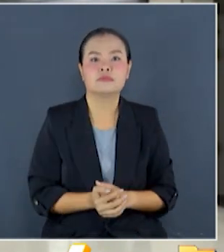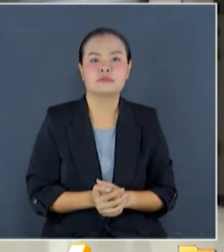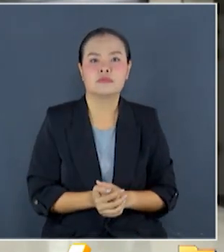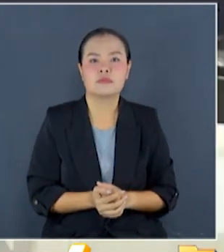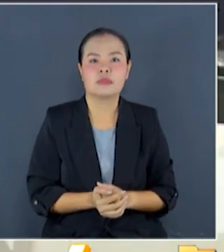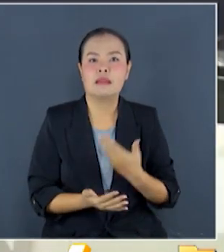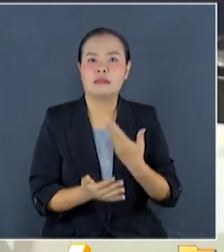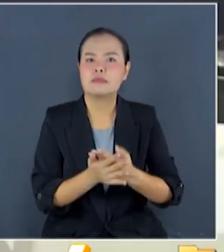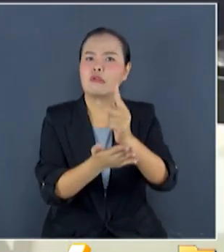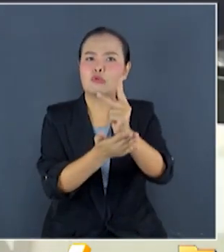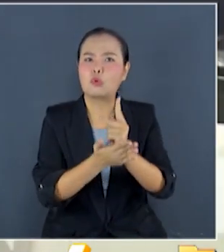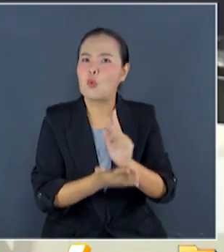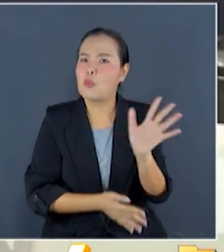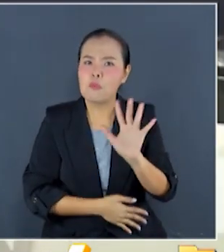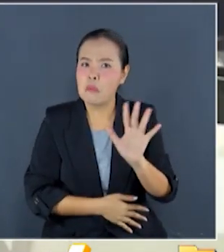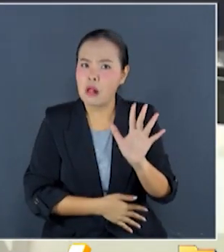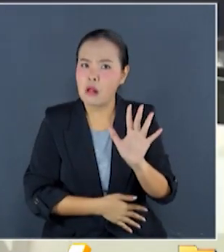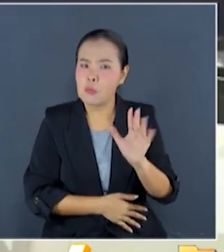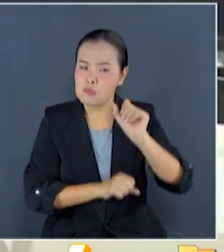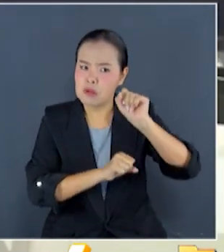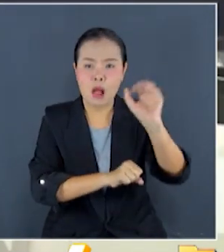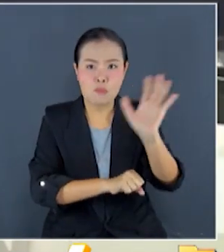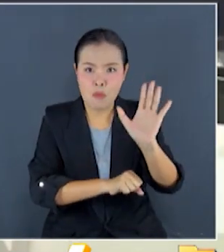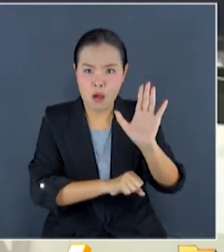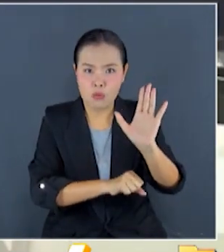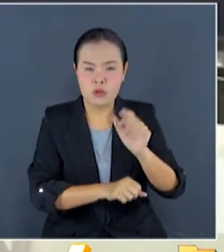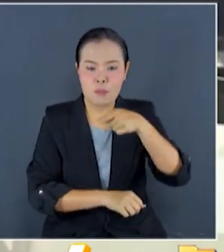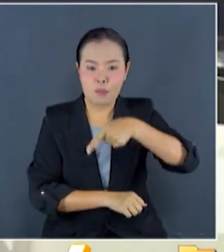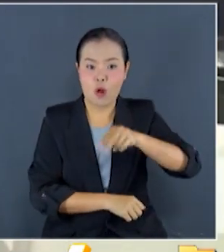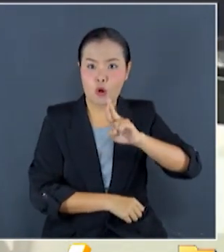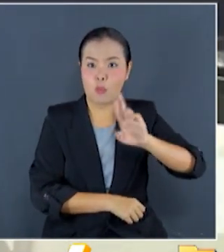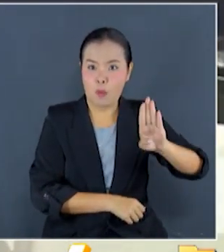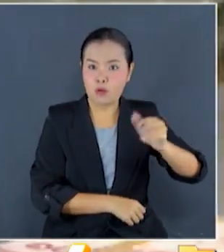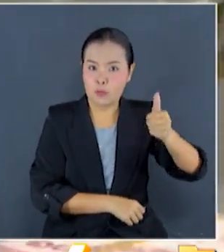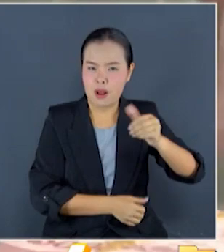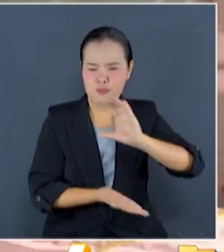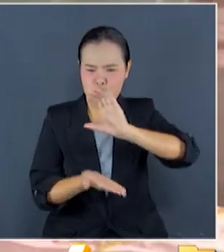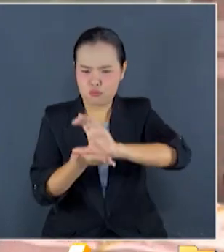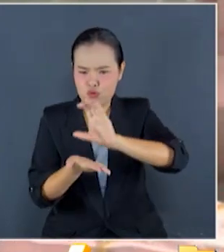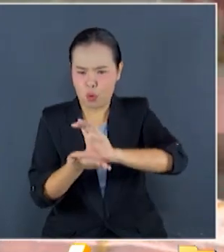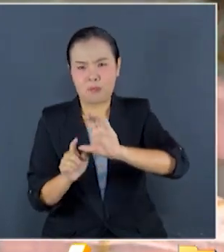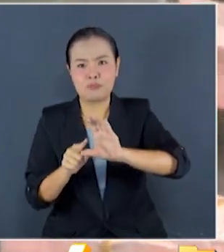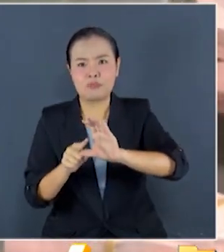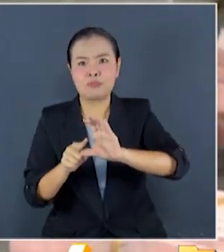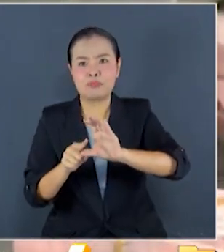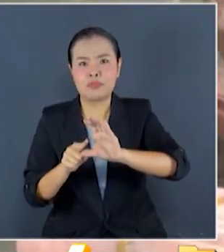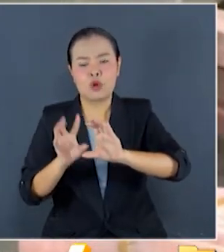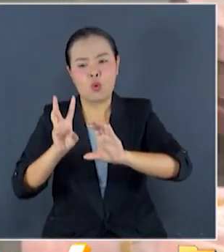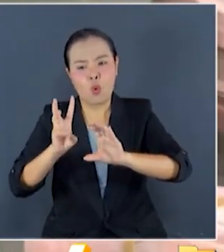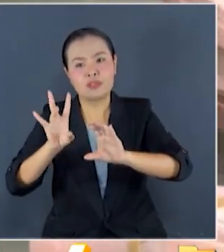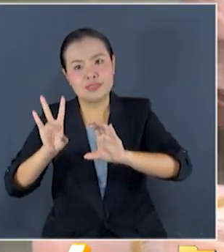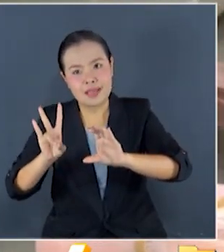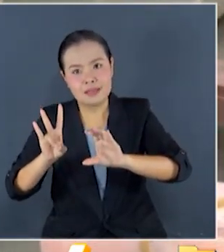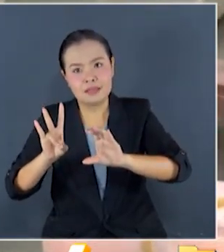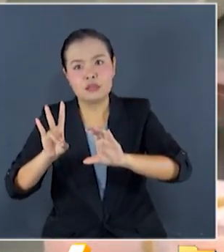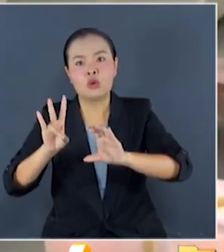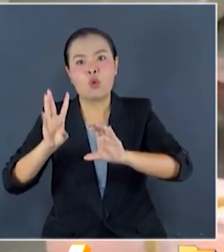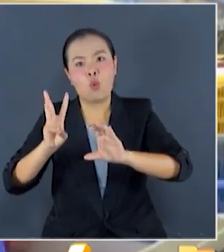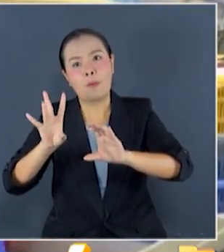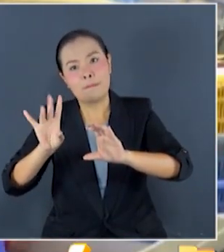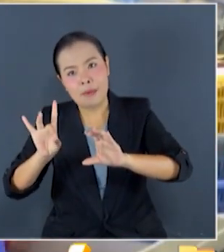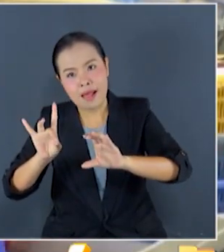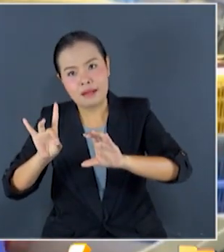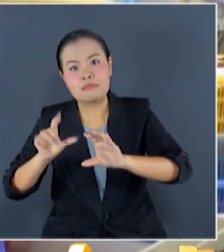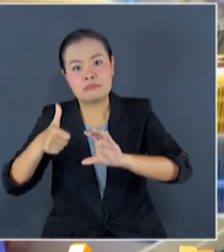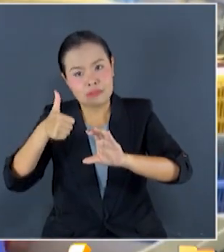ม่ออกเป็นเงินกู้ได้ไหมพ.ร.บ.เงินกู้อ่ะขอให้ไปใช้งบประมาณปกติงบประมาณประจำปี67งบประมาณประจำปี68อะไรอย่